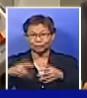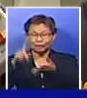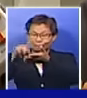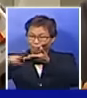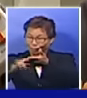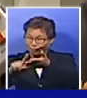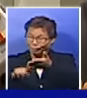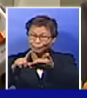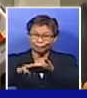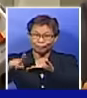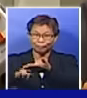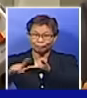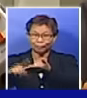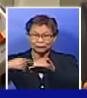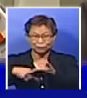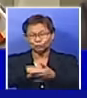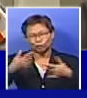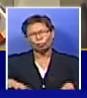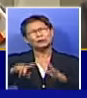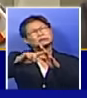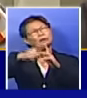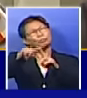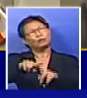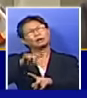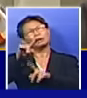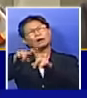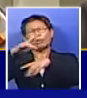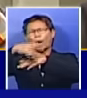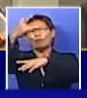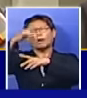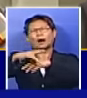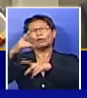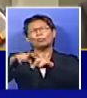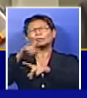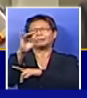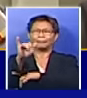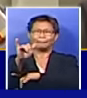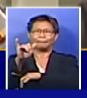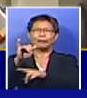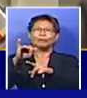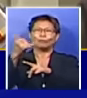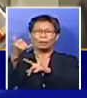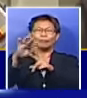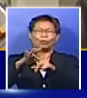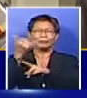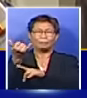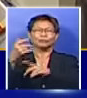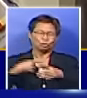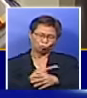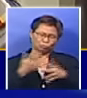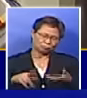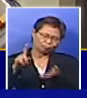laksanakan sejak bulan julai bulan awal bulan Jun lagi makna kita telah laksanakan